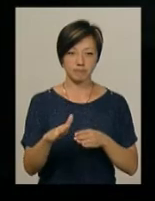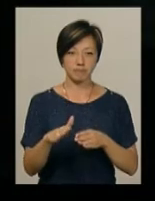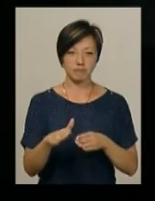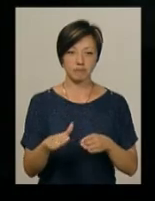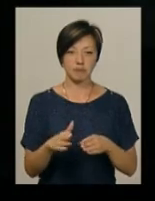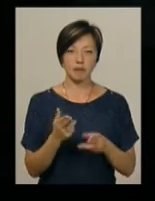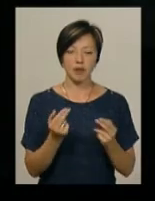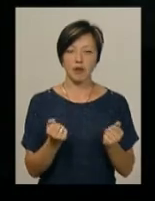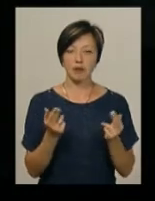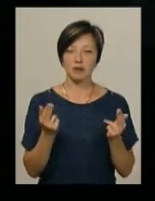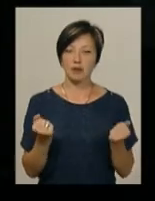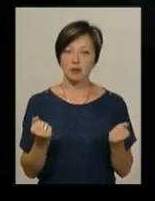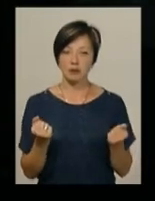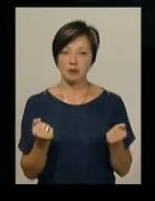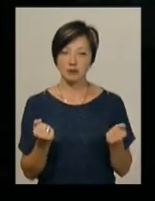Так.